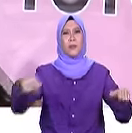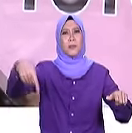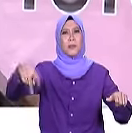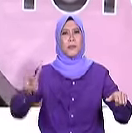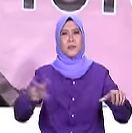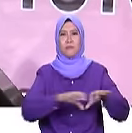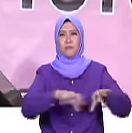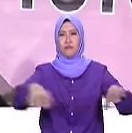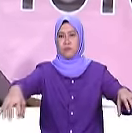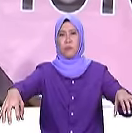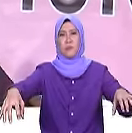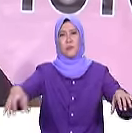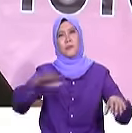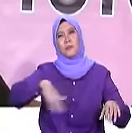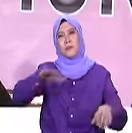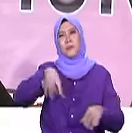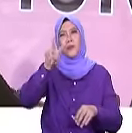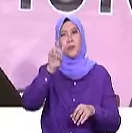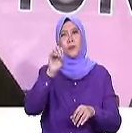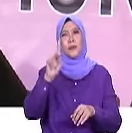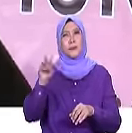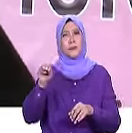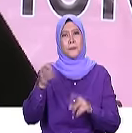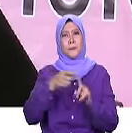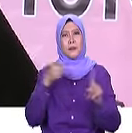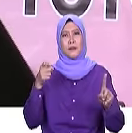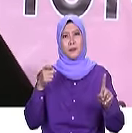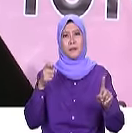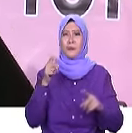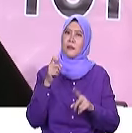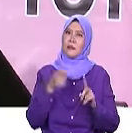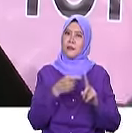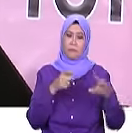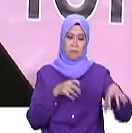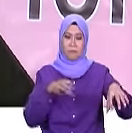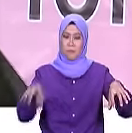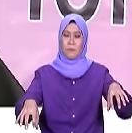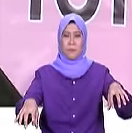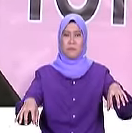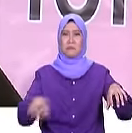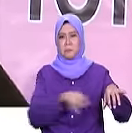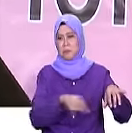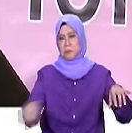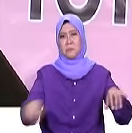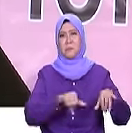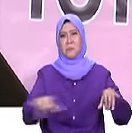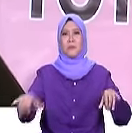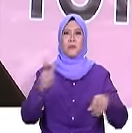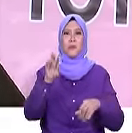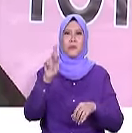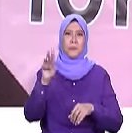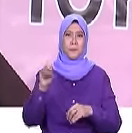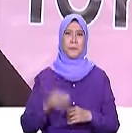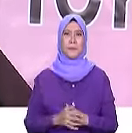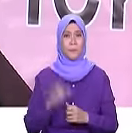terdekat sekitar, saya ingat dalam 20 kilo lebih kot, daripada 20 kilo daripada Kuala Nal tu. Kita target dia lah.